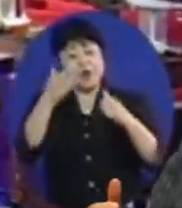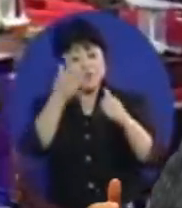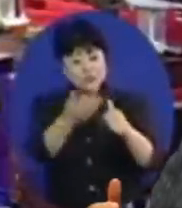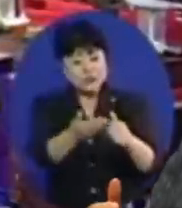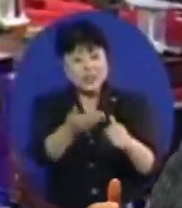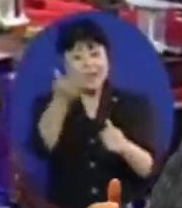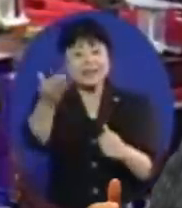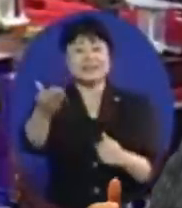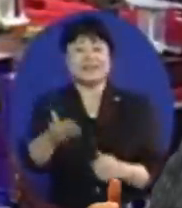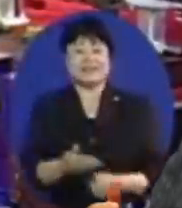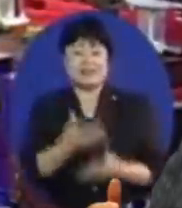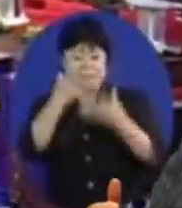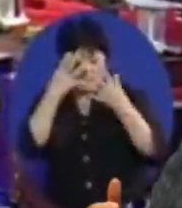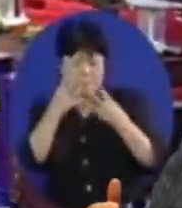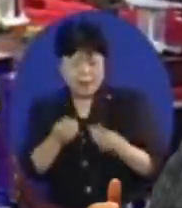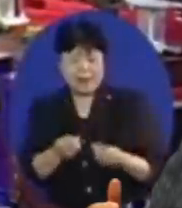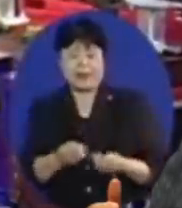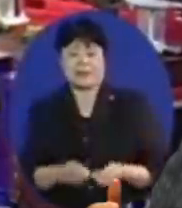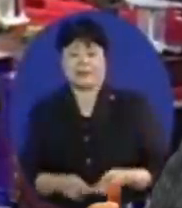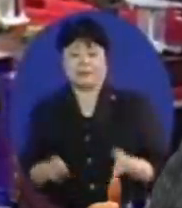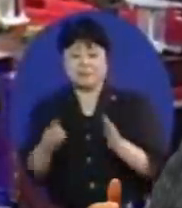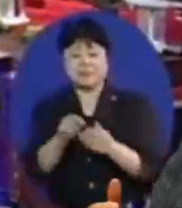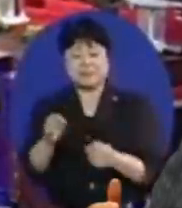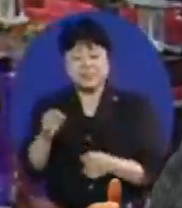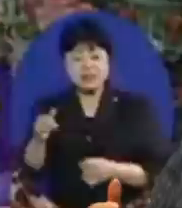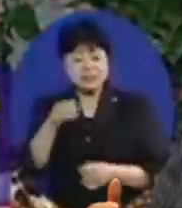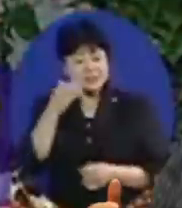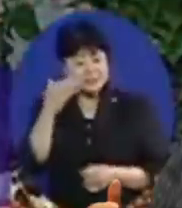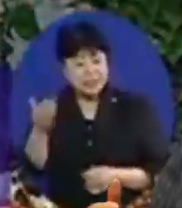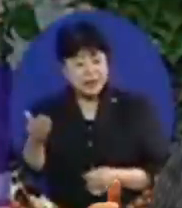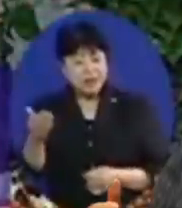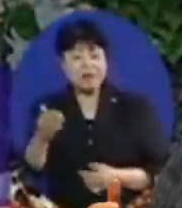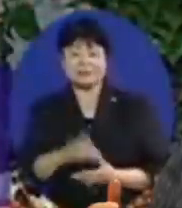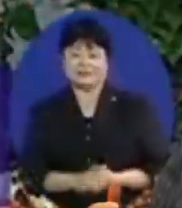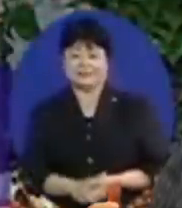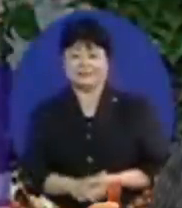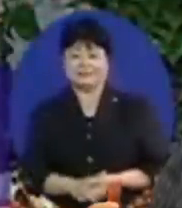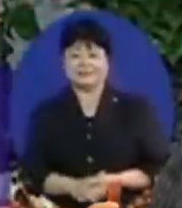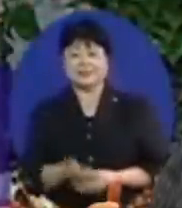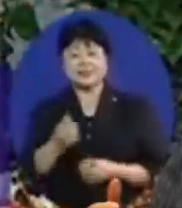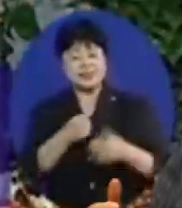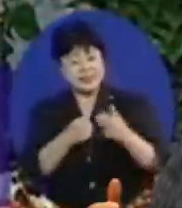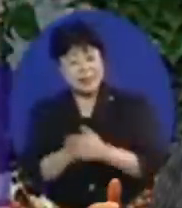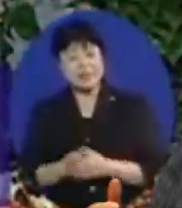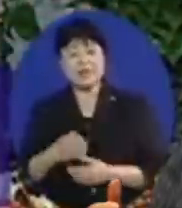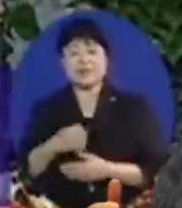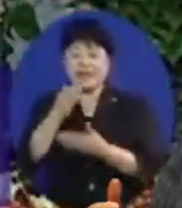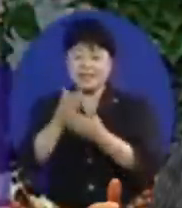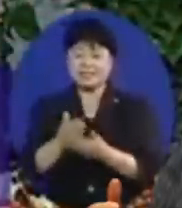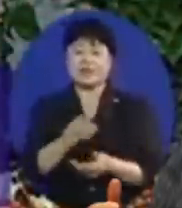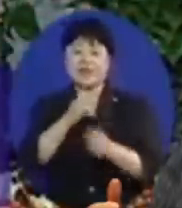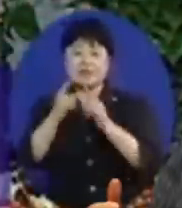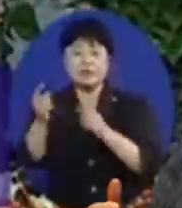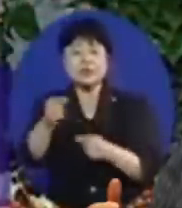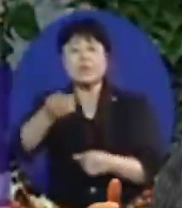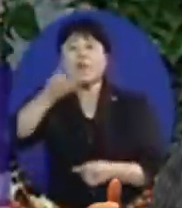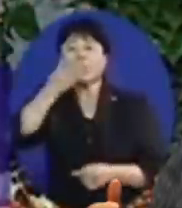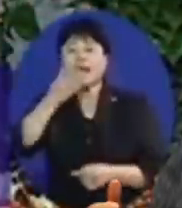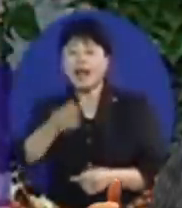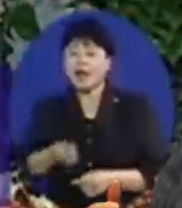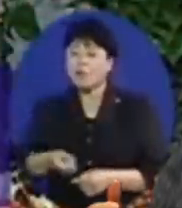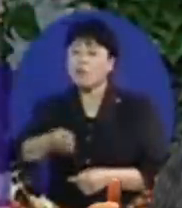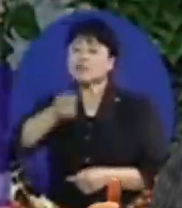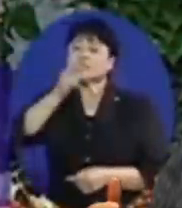입히시거든 하물며 너희일까 보냐. 믿음이 적은 자들아, 그러므로 염려하여 이르기를 무엇을